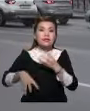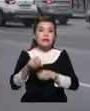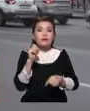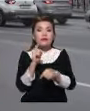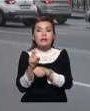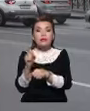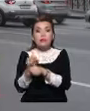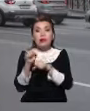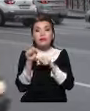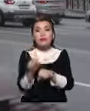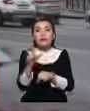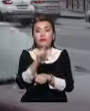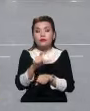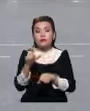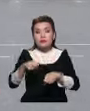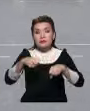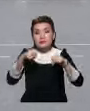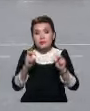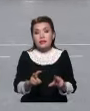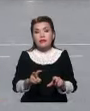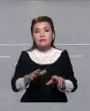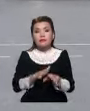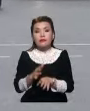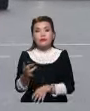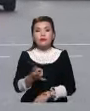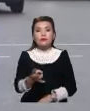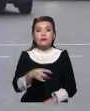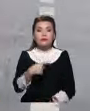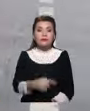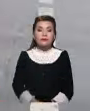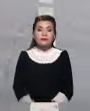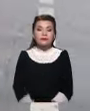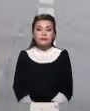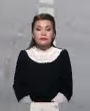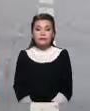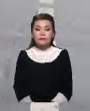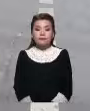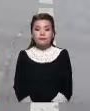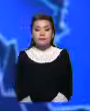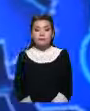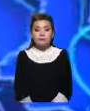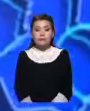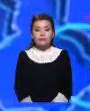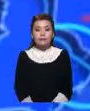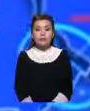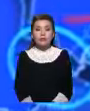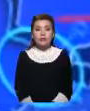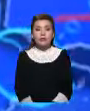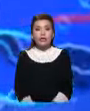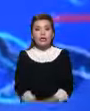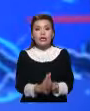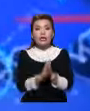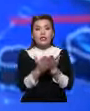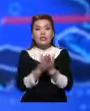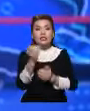сделать адвоката полноценным специальным субъектом. Дана Ермак, Саматурмбаев, Астана, Таймс. Книжный